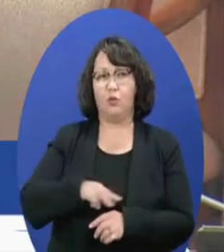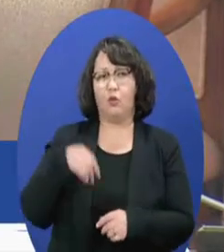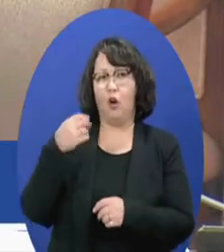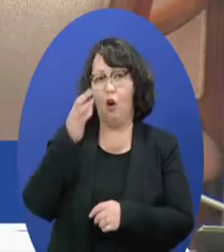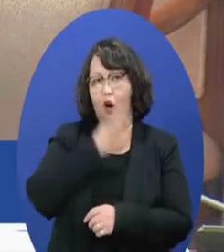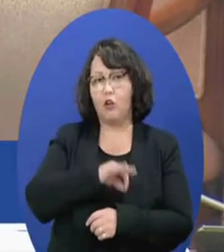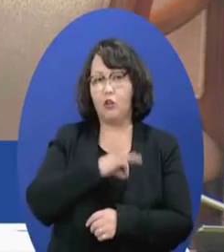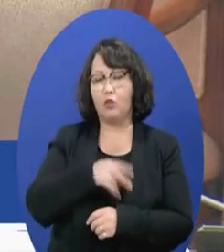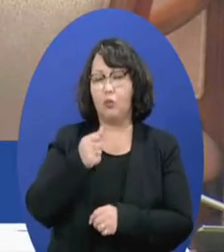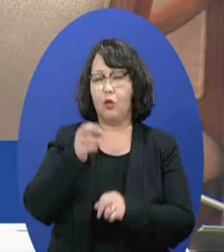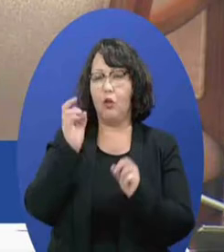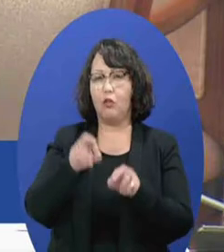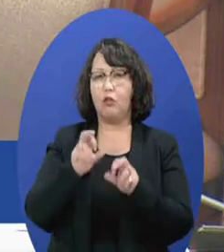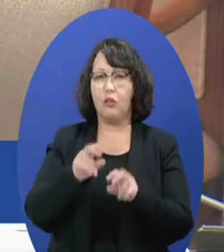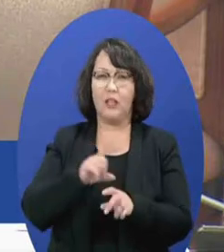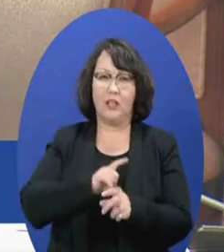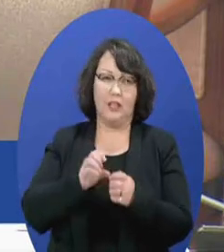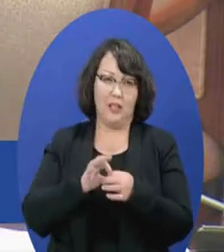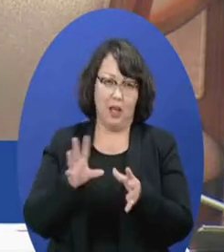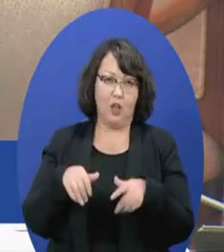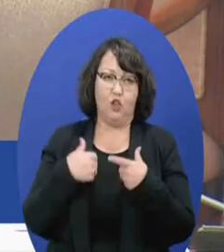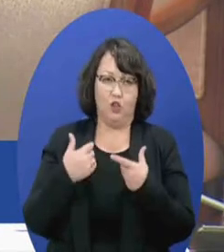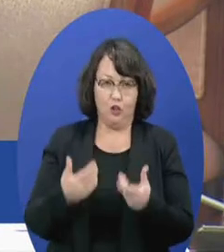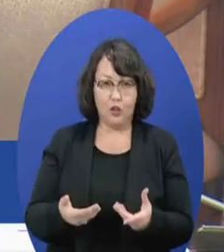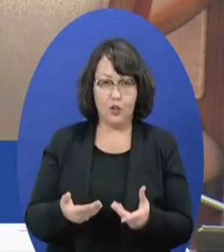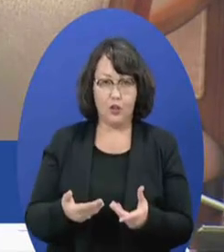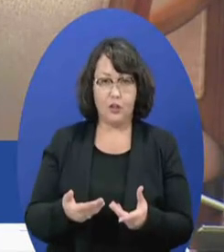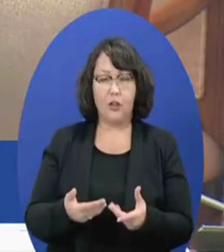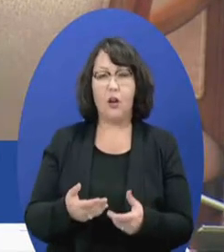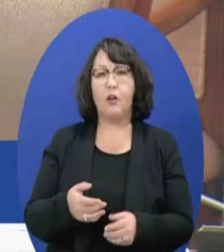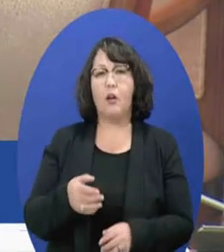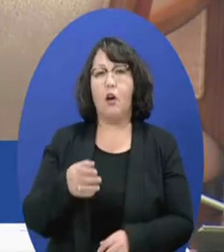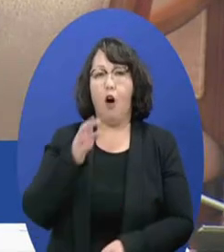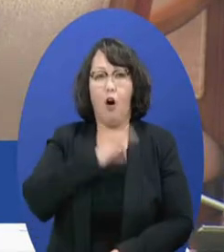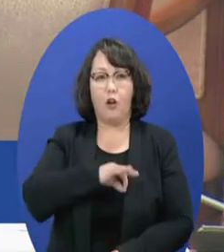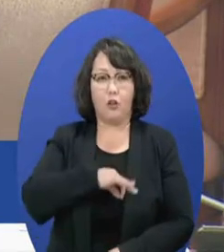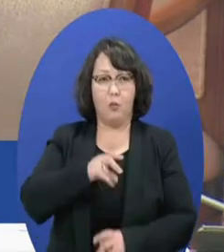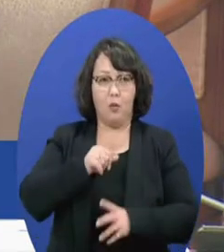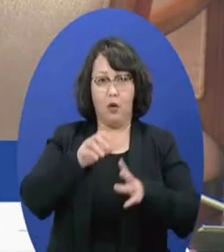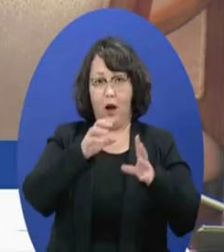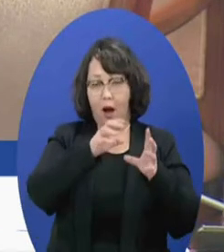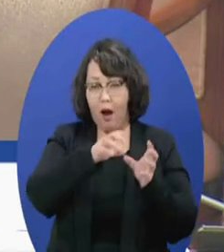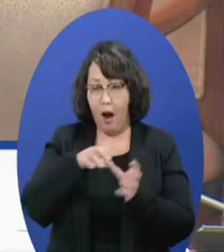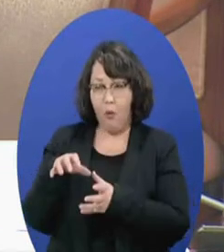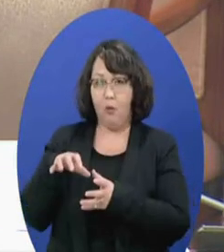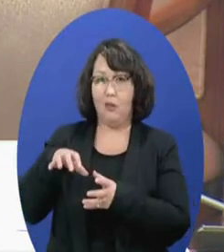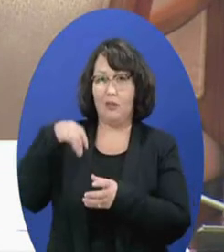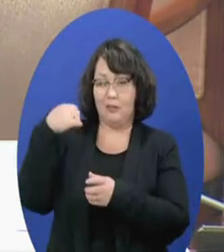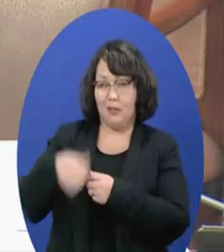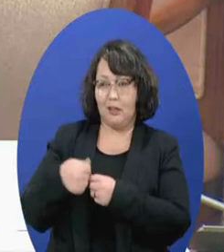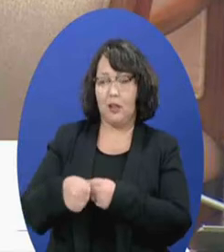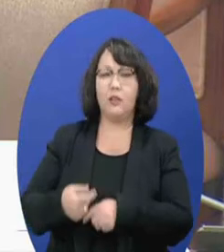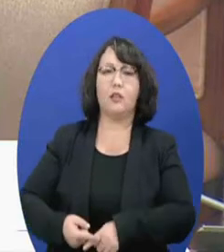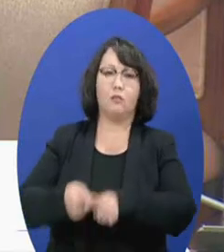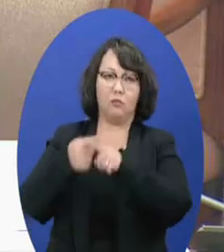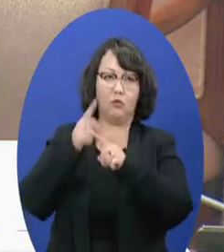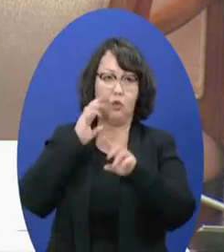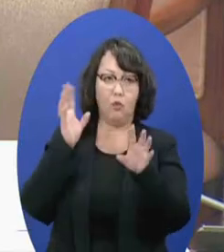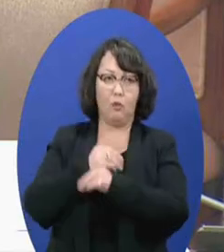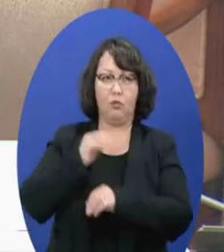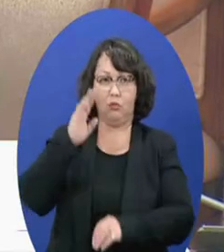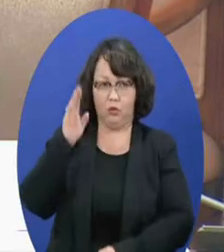нэгэд өгсөн. За дээрэс нь одоо тэр яг орсон олгынхаа дагуу яг тэр хэмжээгээр зардлаа нэмэгдүүлээ явчихна. Тэр угаасаа